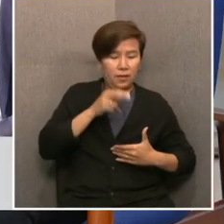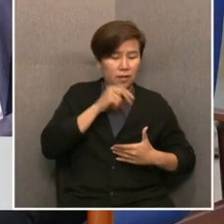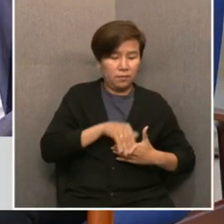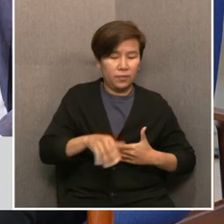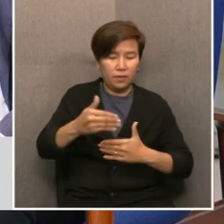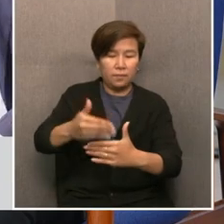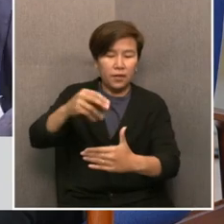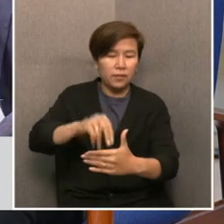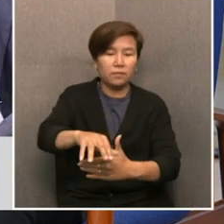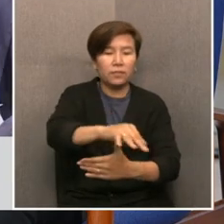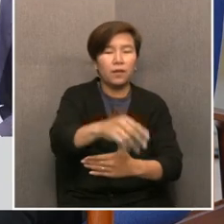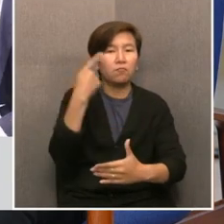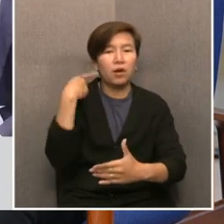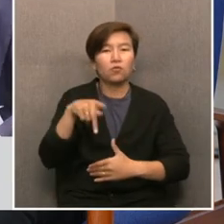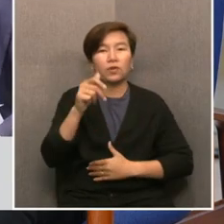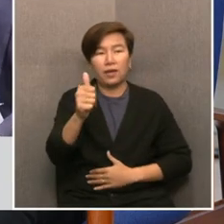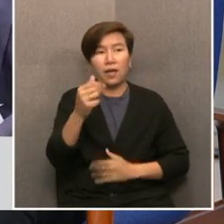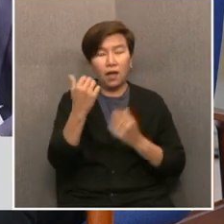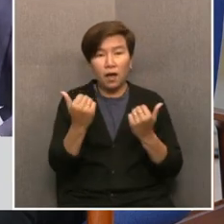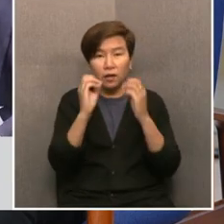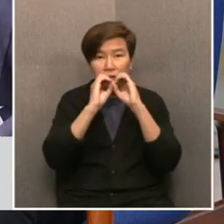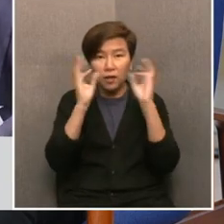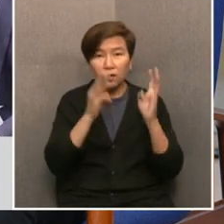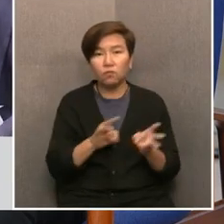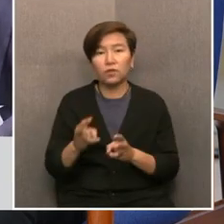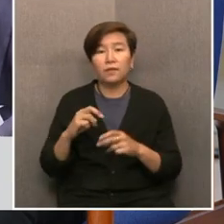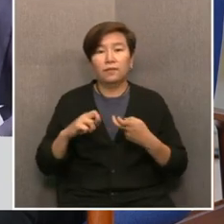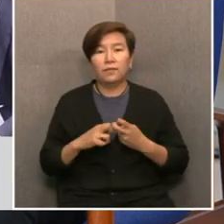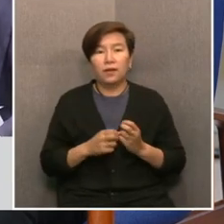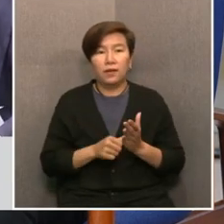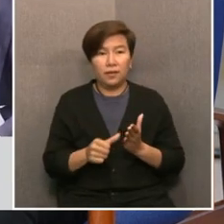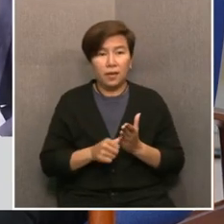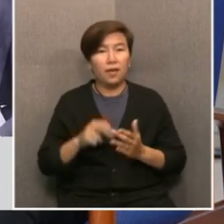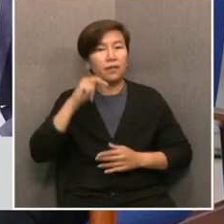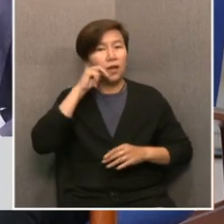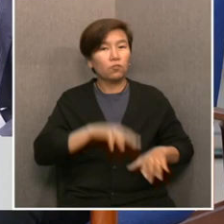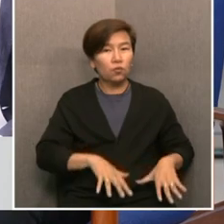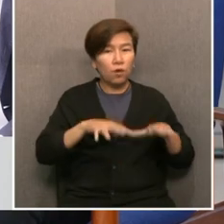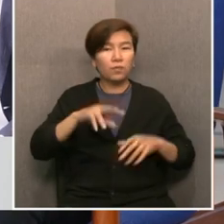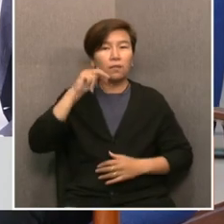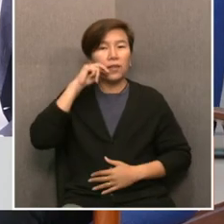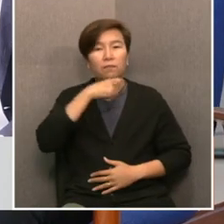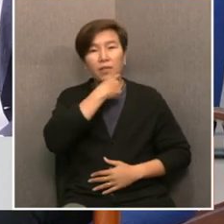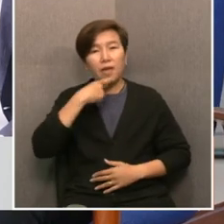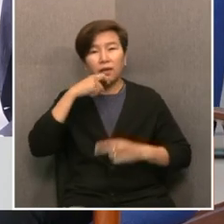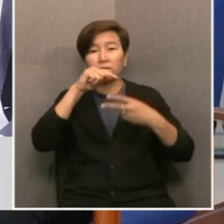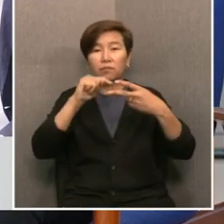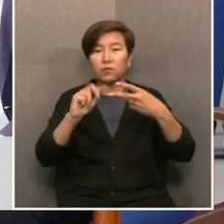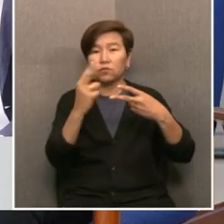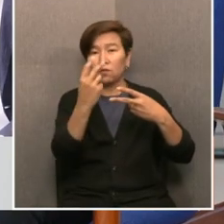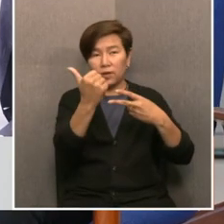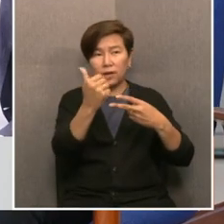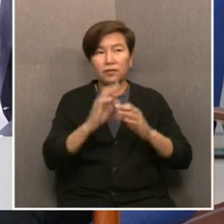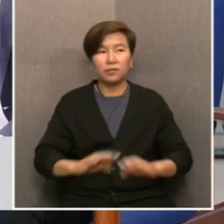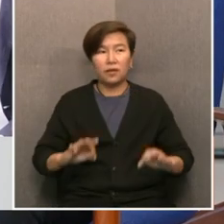อ เห็นภาพชัดเจนอย่างนึงอ่ะว่าวิธีการที่เราจะแก้ไขหรือว่ารับมือกับไม่ว่าจะเป็นน้ำท่วมหรือว่าน้ำแล้งคือการที่อาจารย์บ